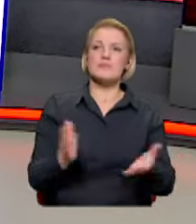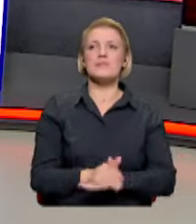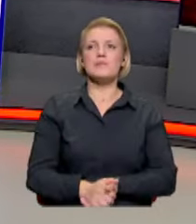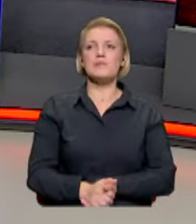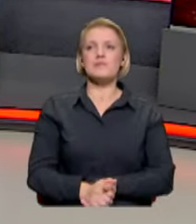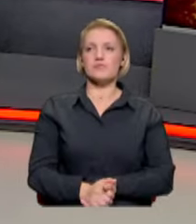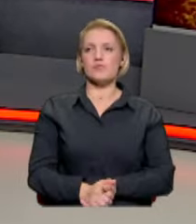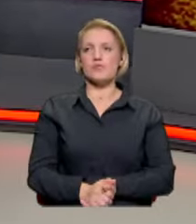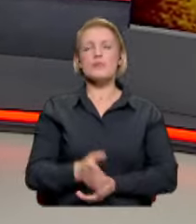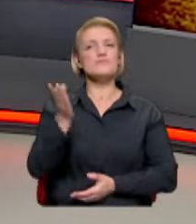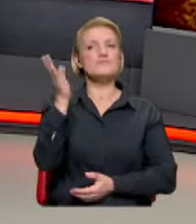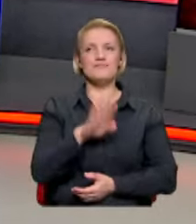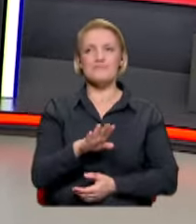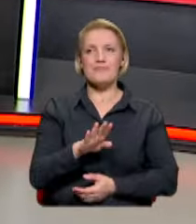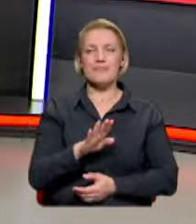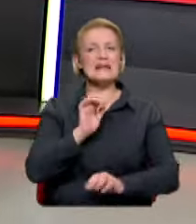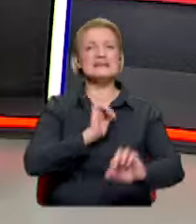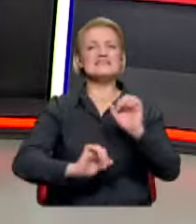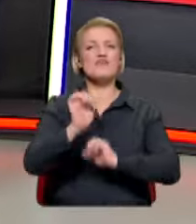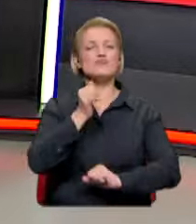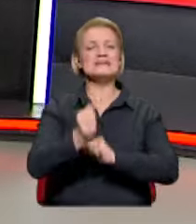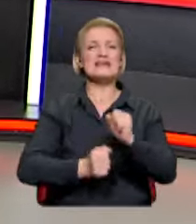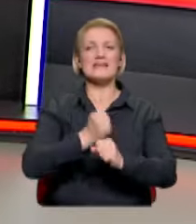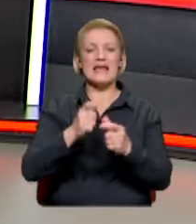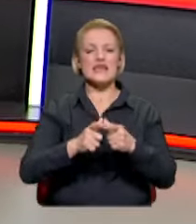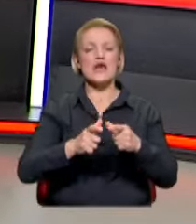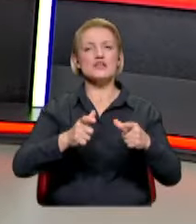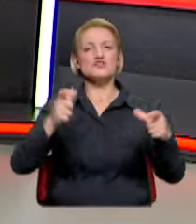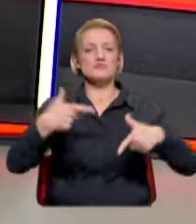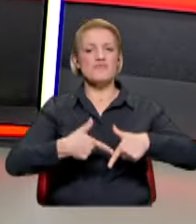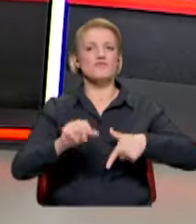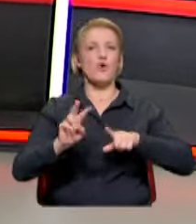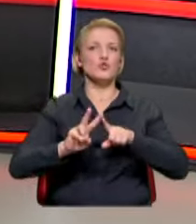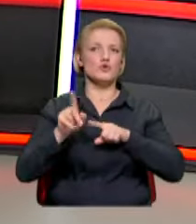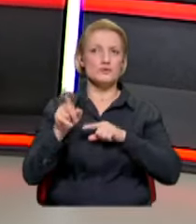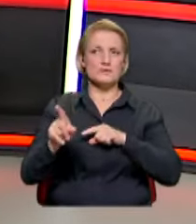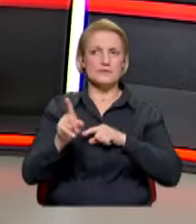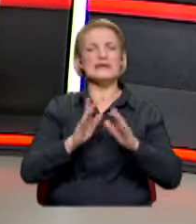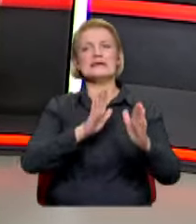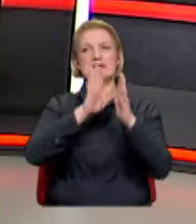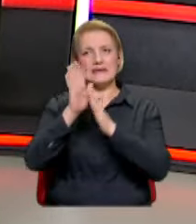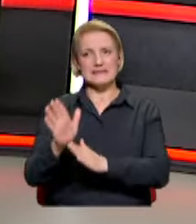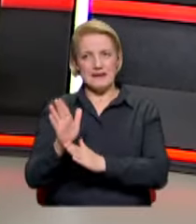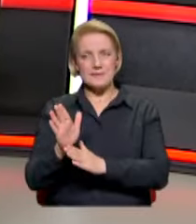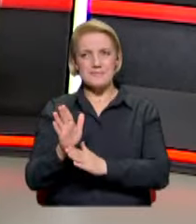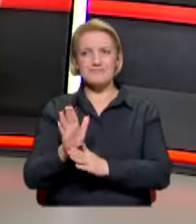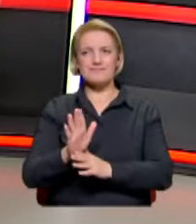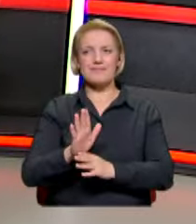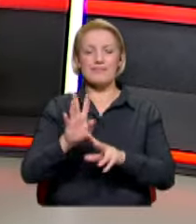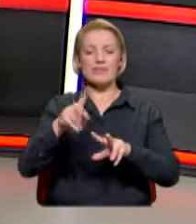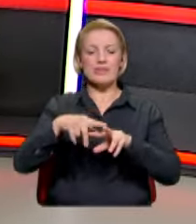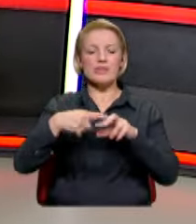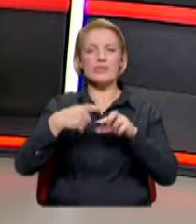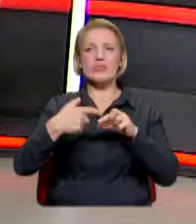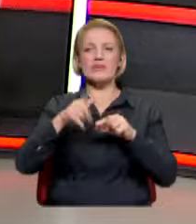yani sonra Savunma Sanayii geliştirme fonu gittiler Efendim varlık fonuna